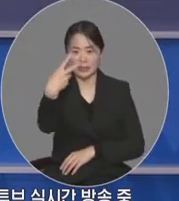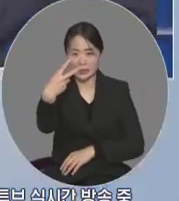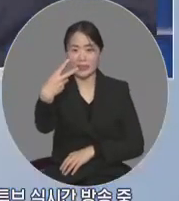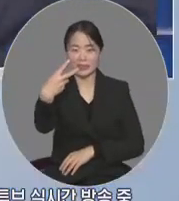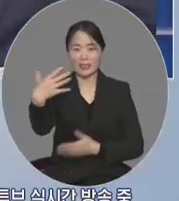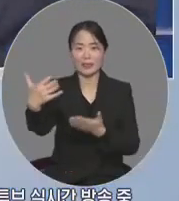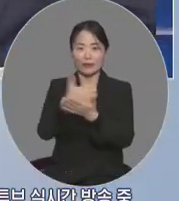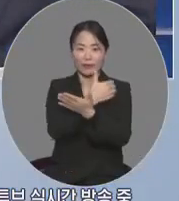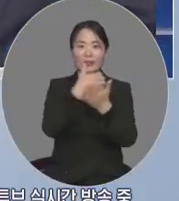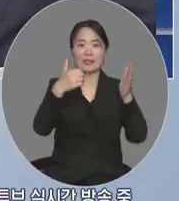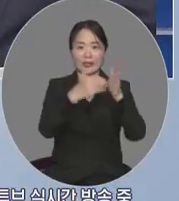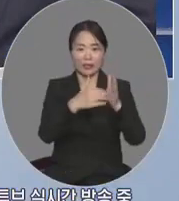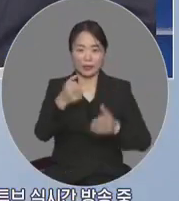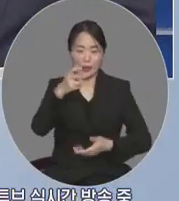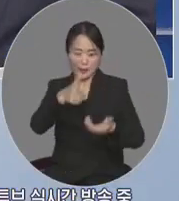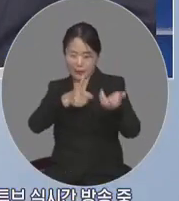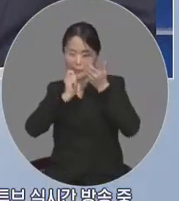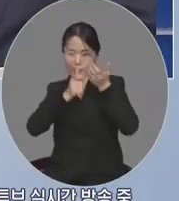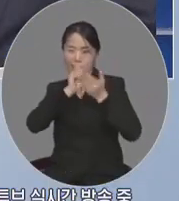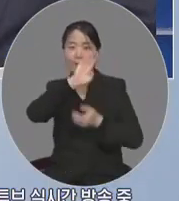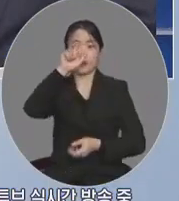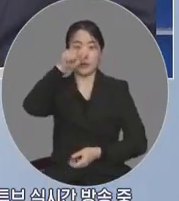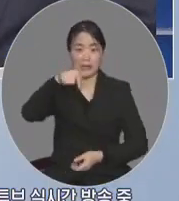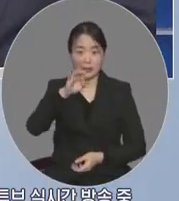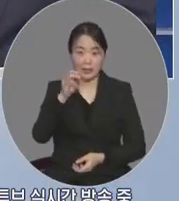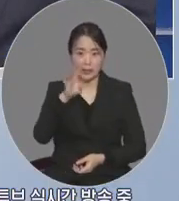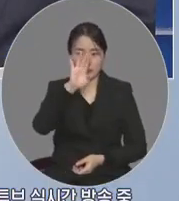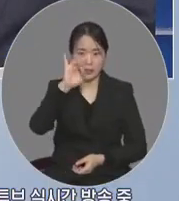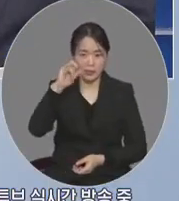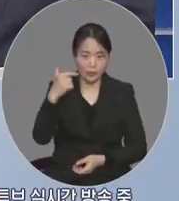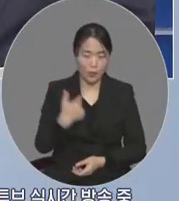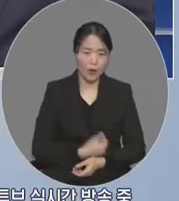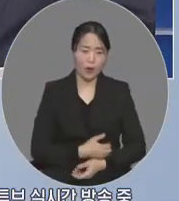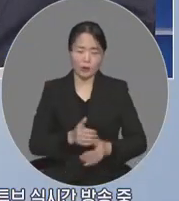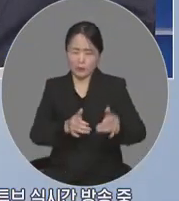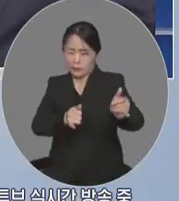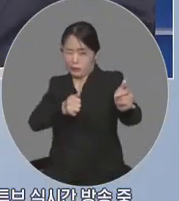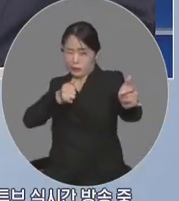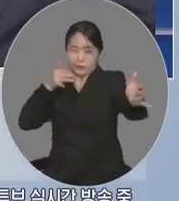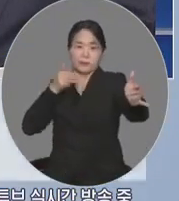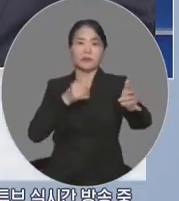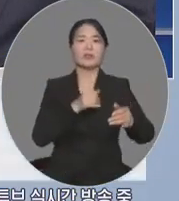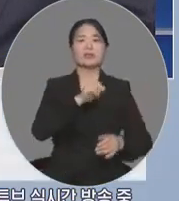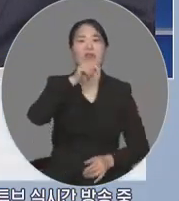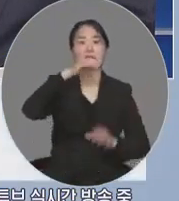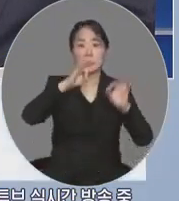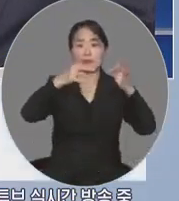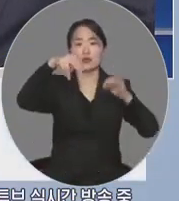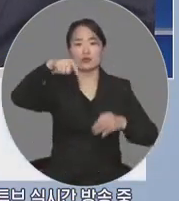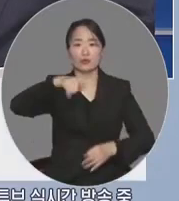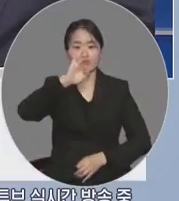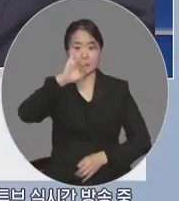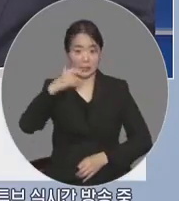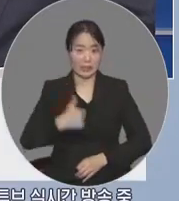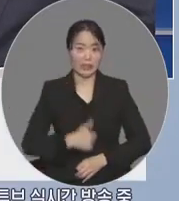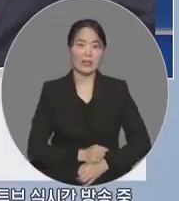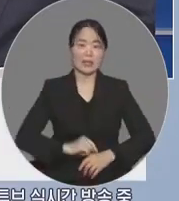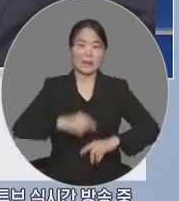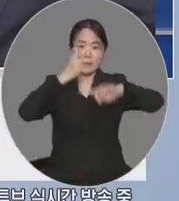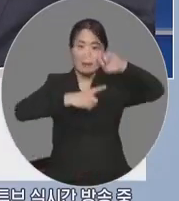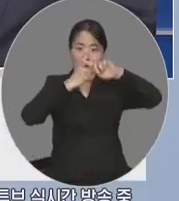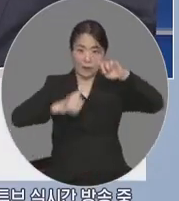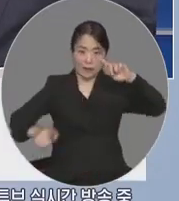획득하였으며 사격의 박예빈, 양궁의 김수림 선수 등이 대회 신기록을